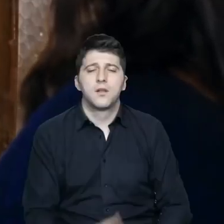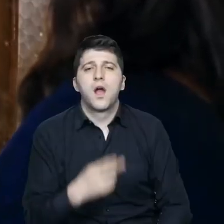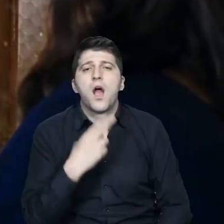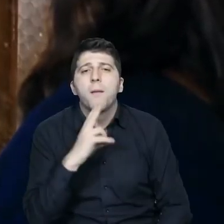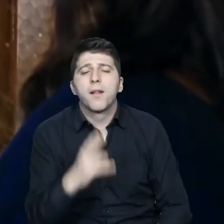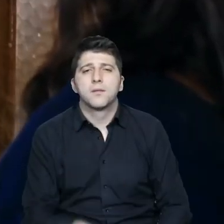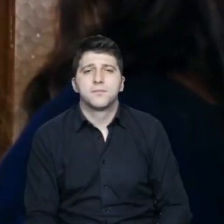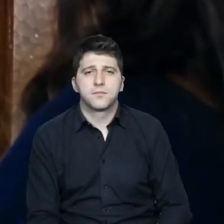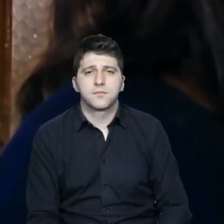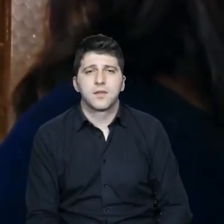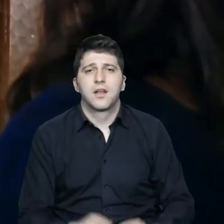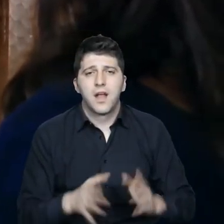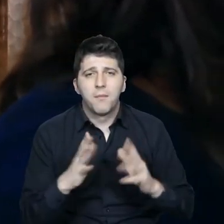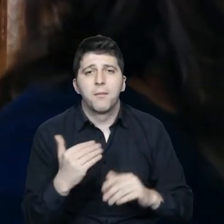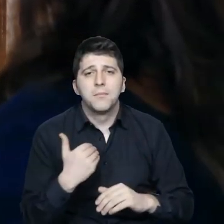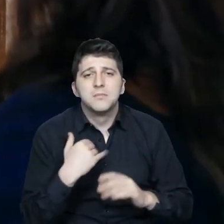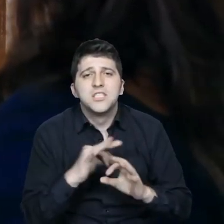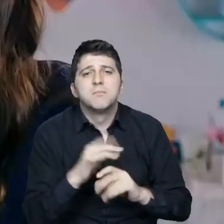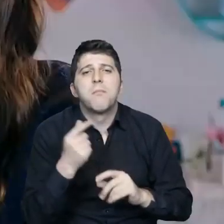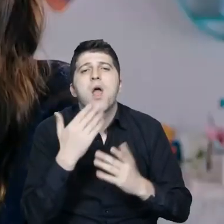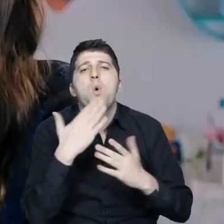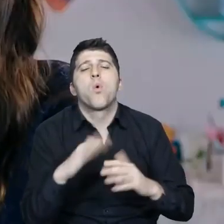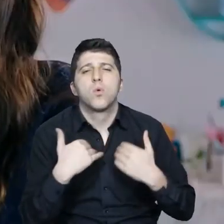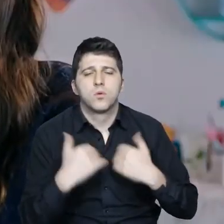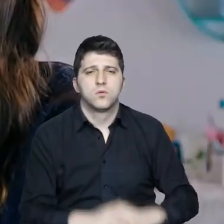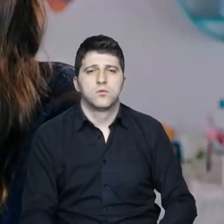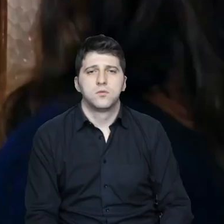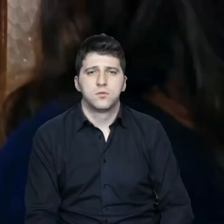Abla. Galiba bizim hiç paramız yok.